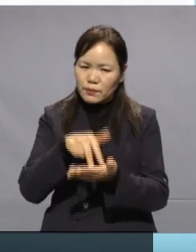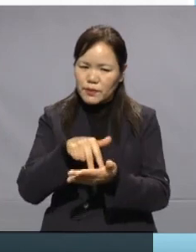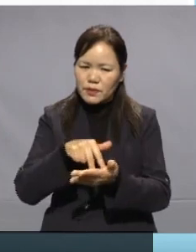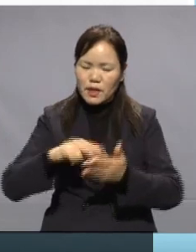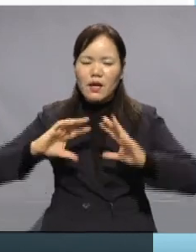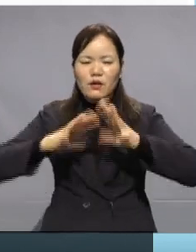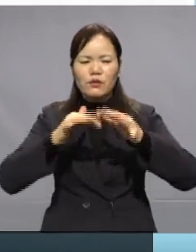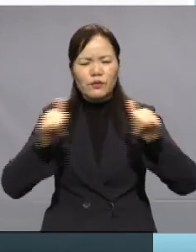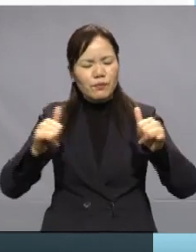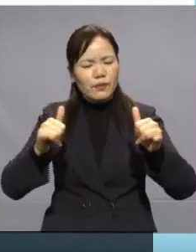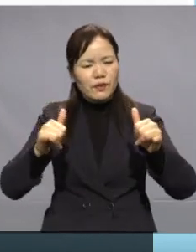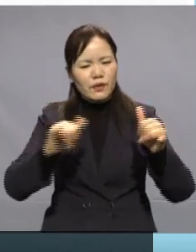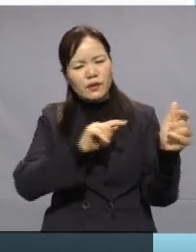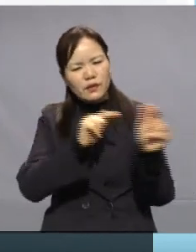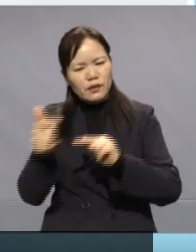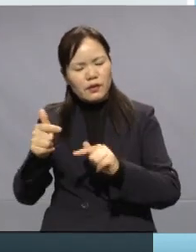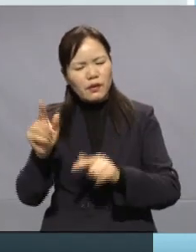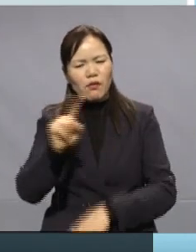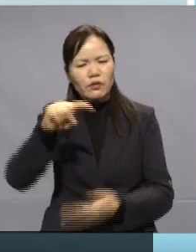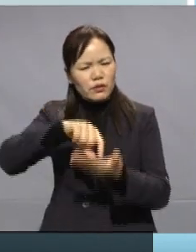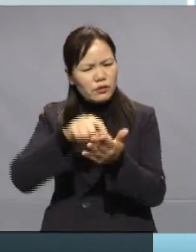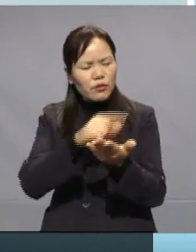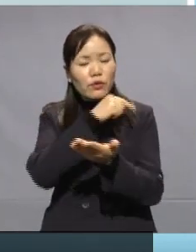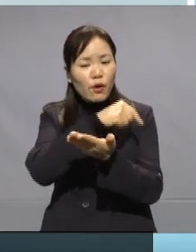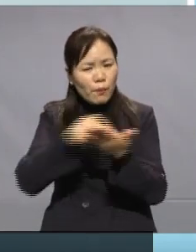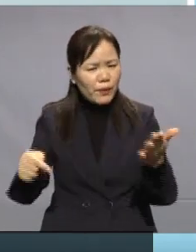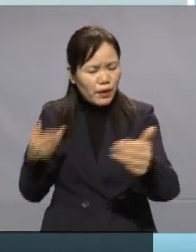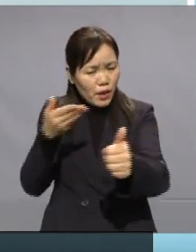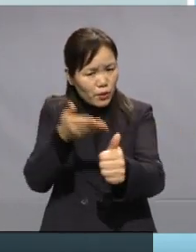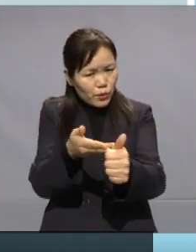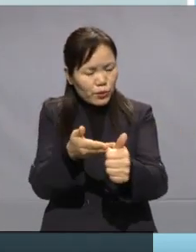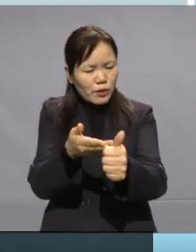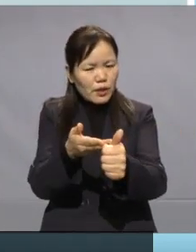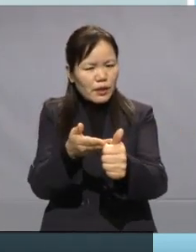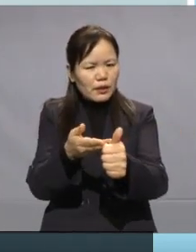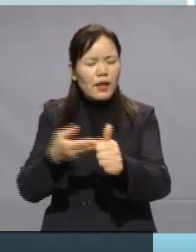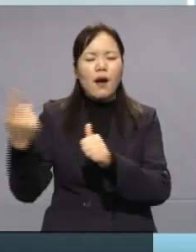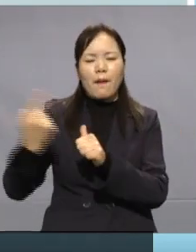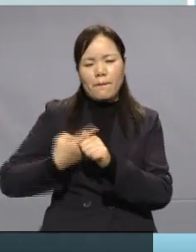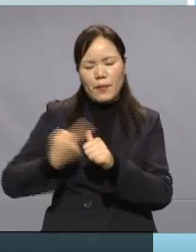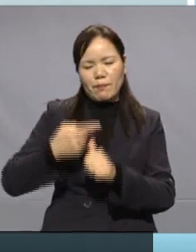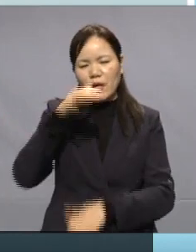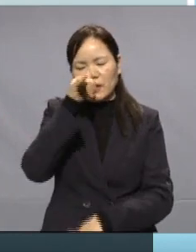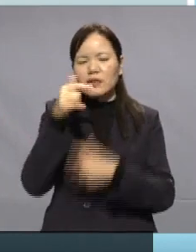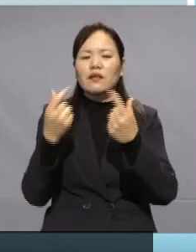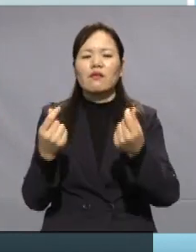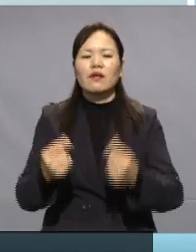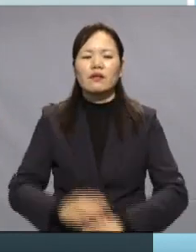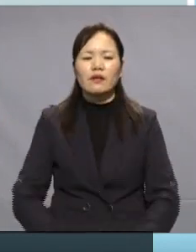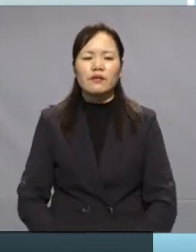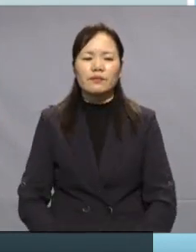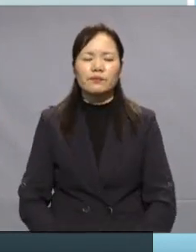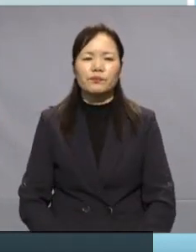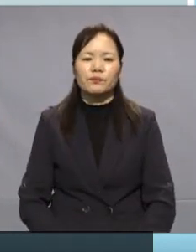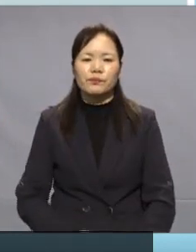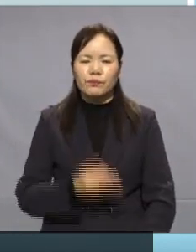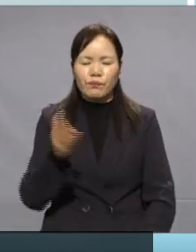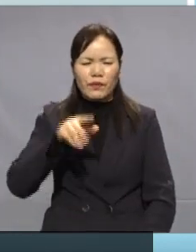일정 정도 손실을 끼치게 했다는 이런 지적을 피할 수 없을 것 같습니다 그래서 그건